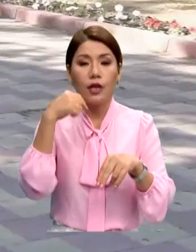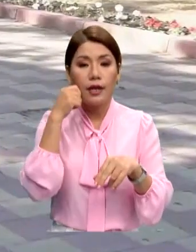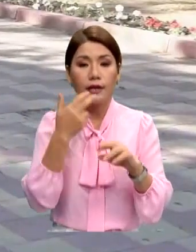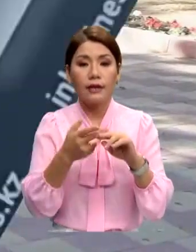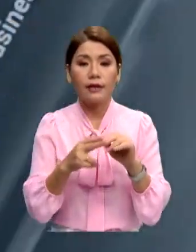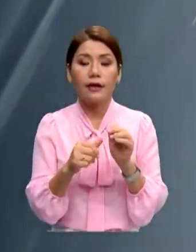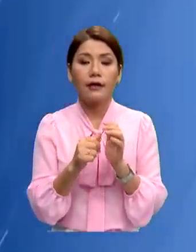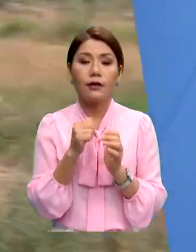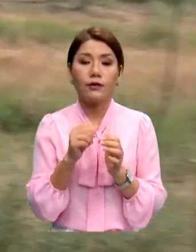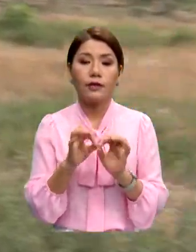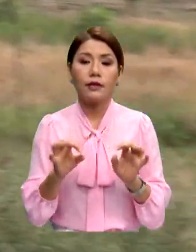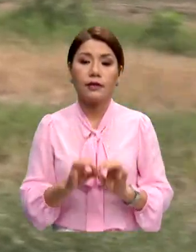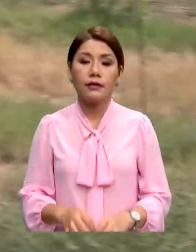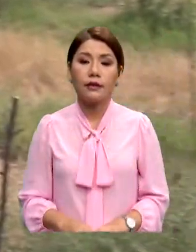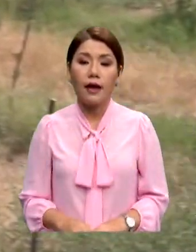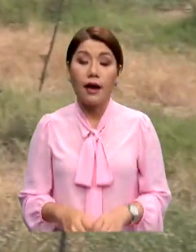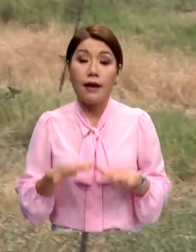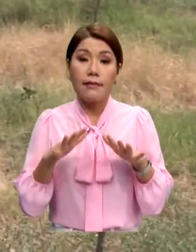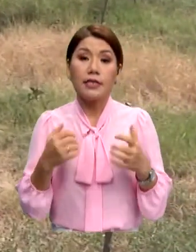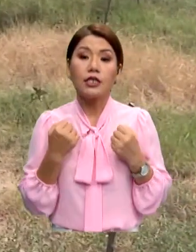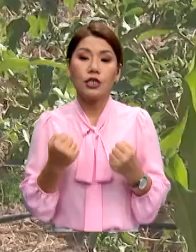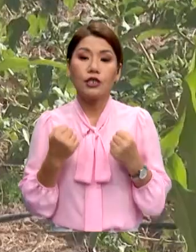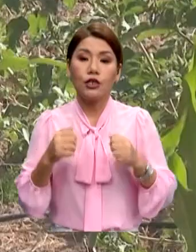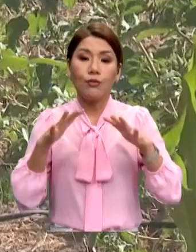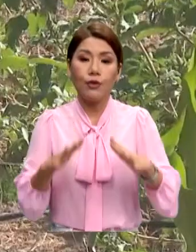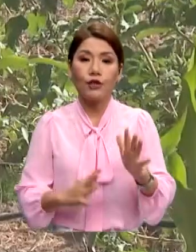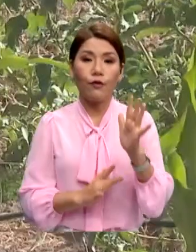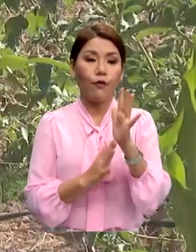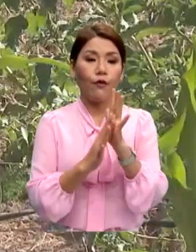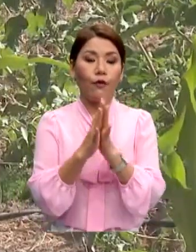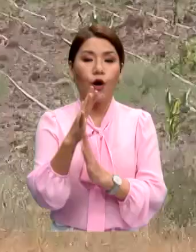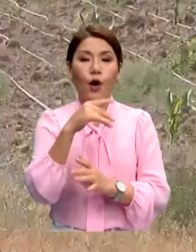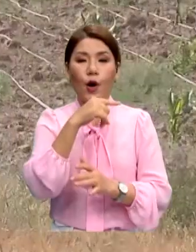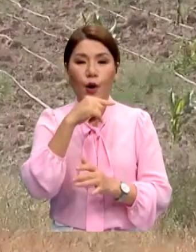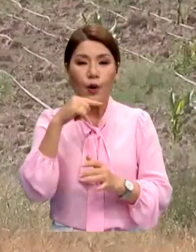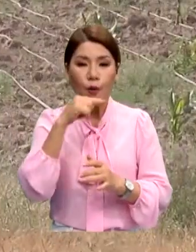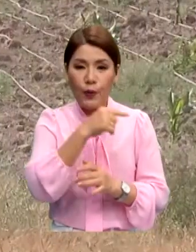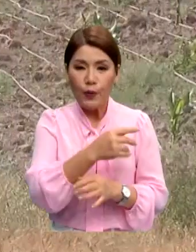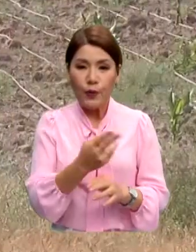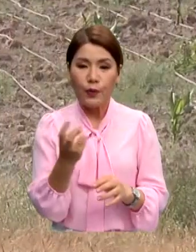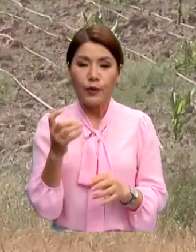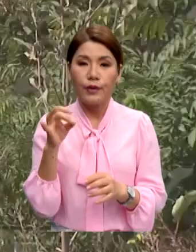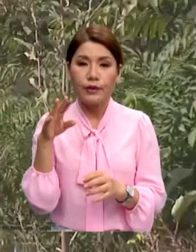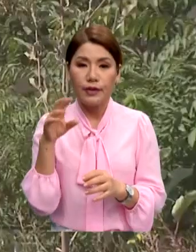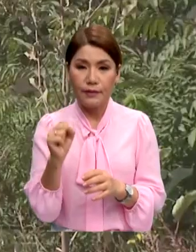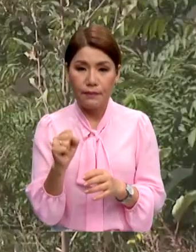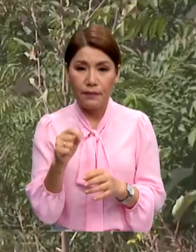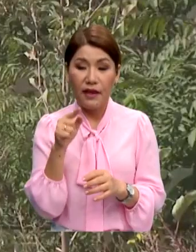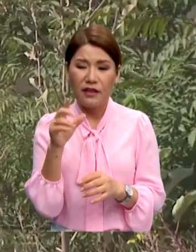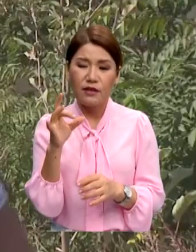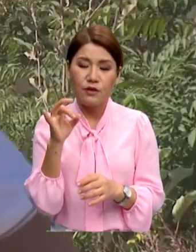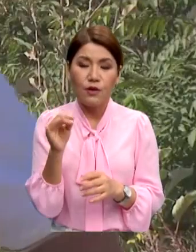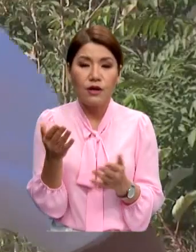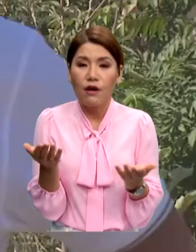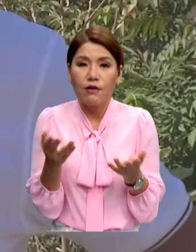Кустаная. На месте спортивной площадки выросла кукуруза. Это сорт какой-то сорт,